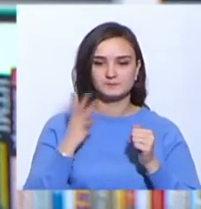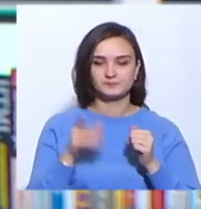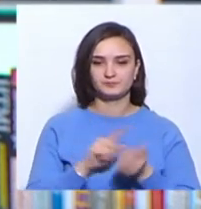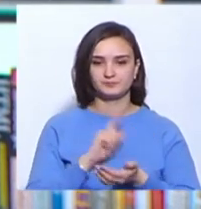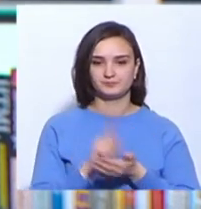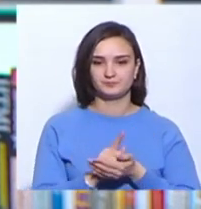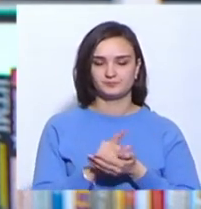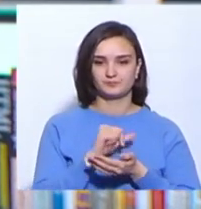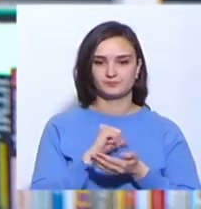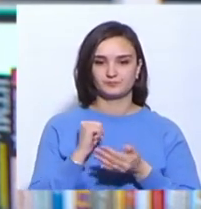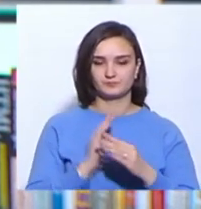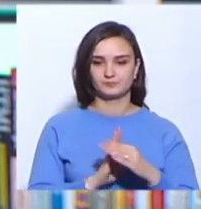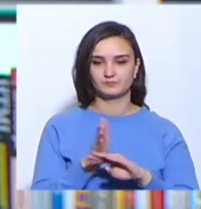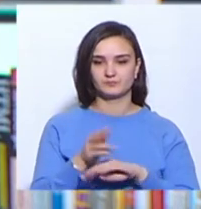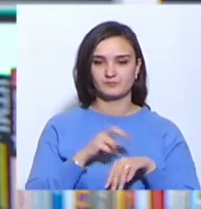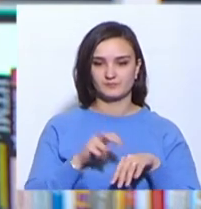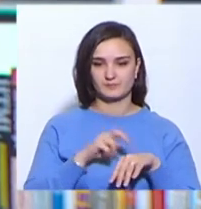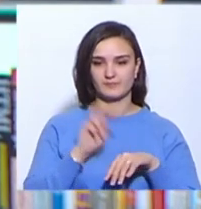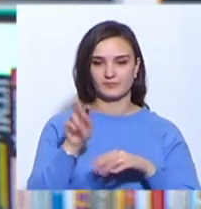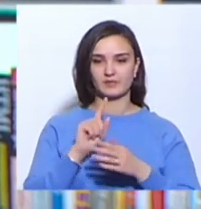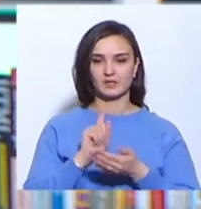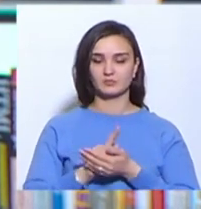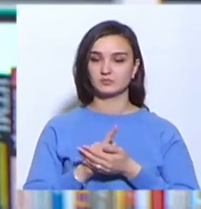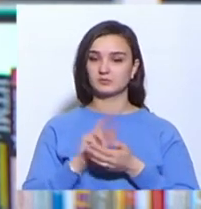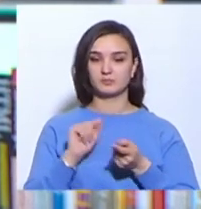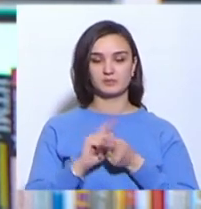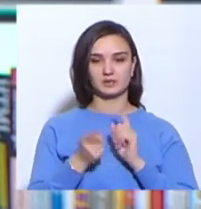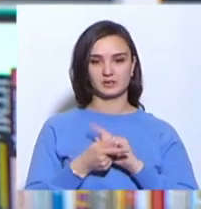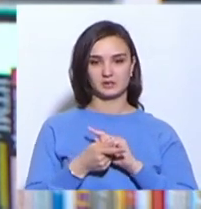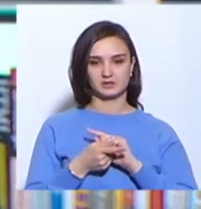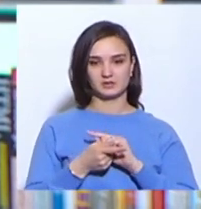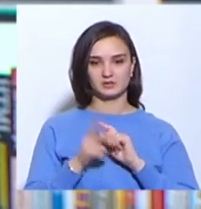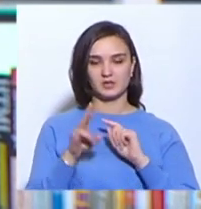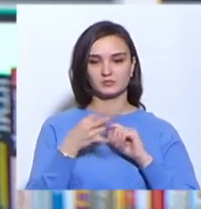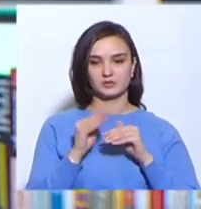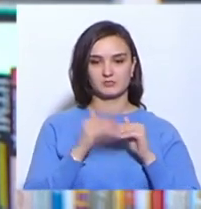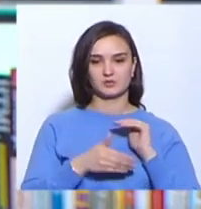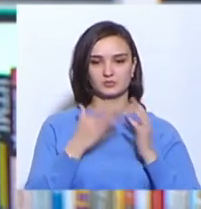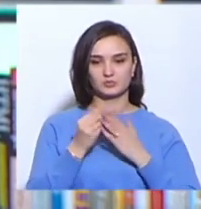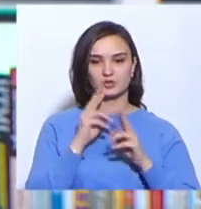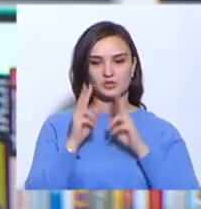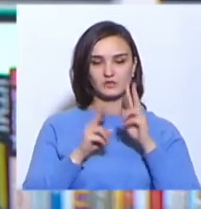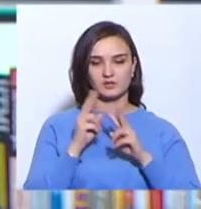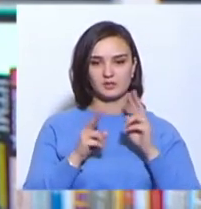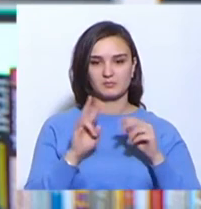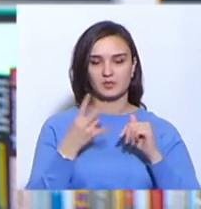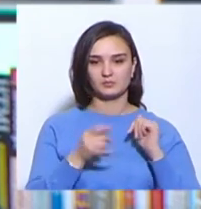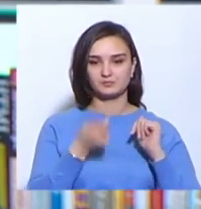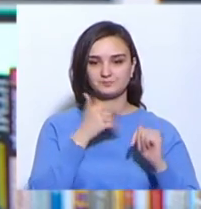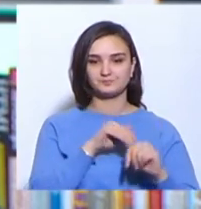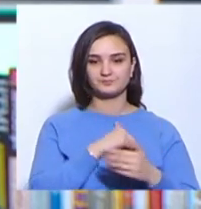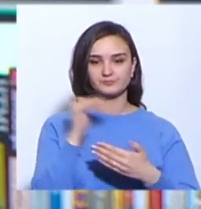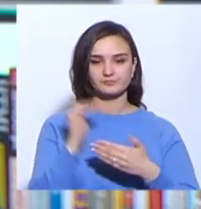აუცილებლად თვითონ მიმართეთ სამედიცინო დაწესებულებას და არა პირიქით. არ შენიღბოთ თქვენი ჩივილები, არ დალიოთ სიცხის